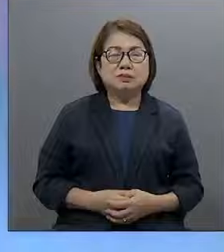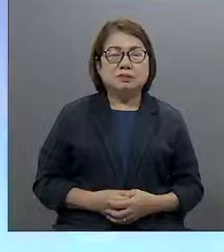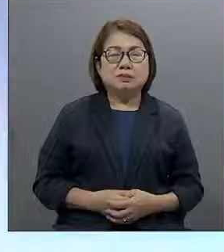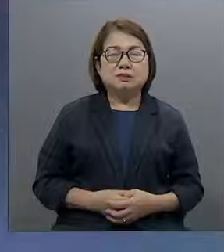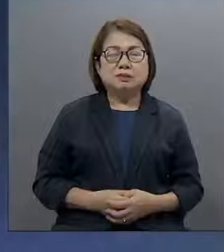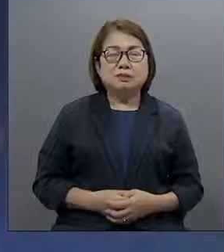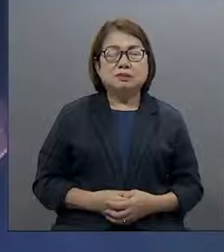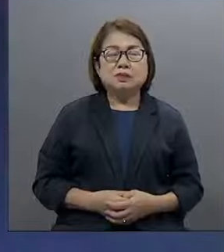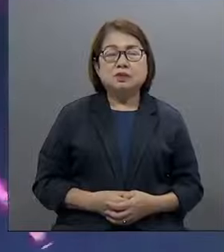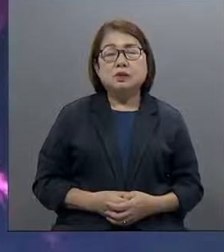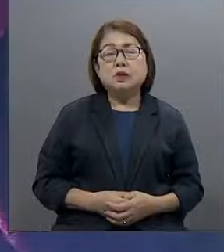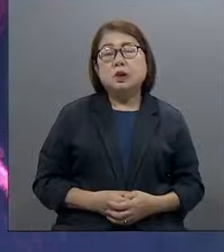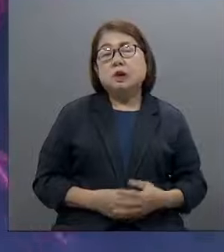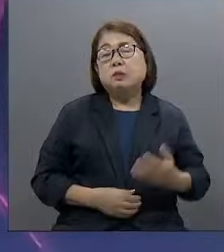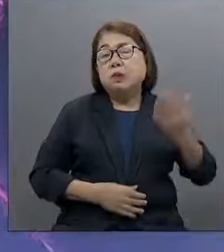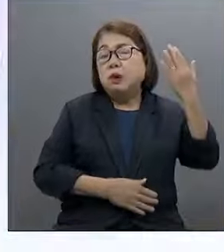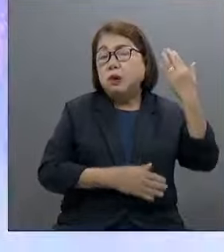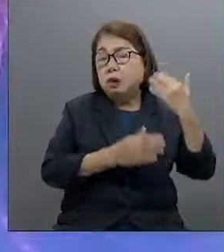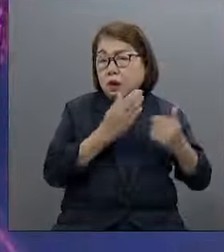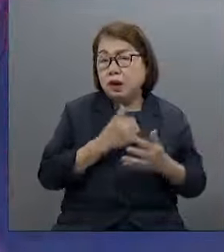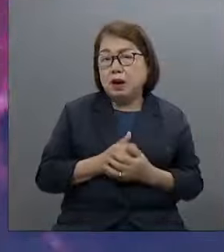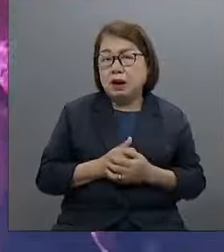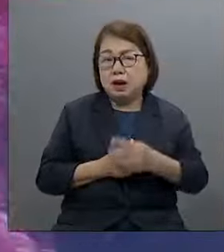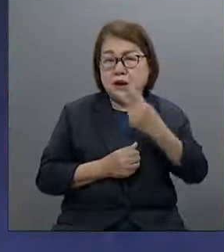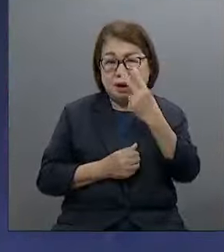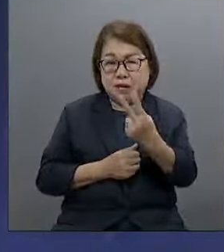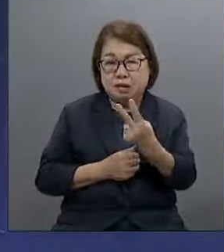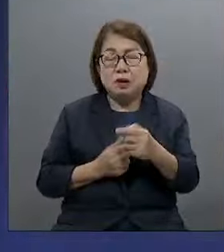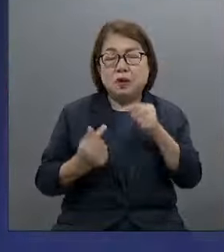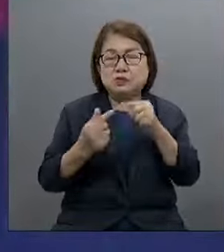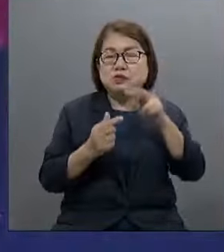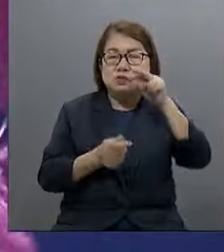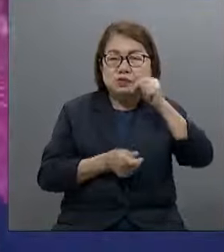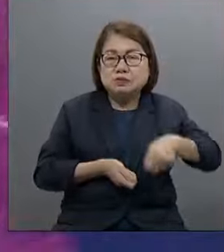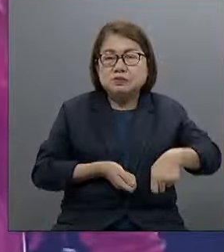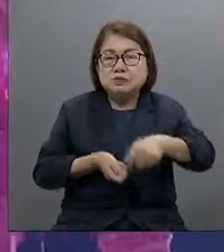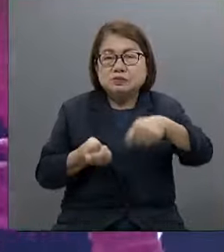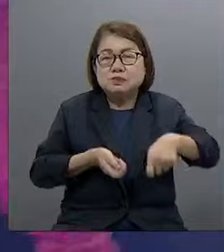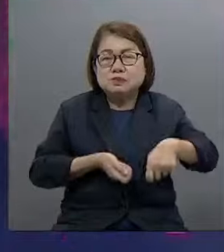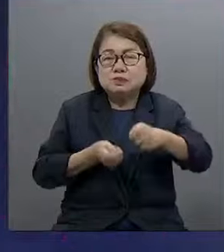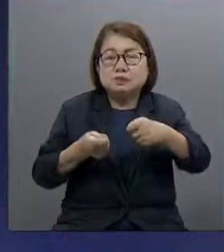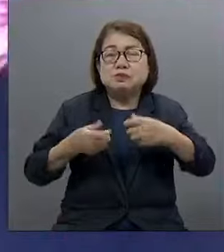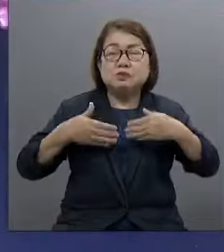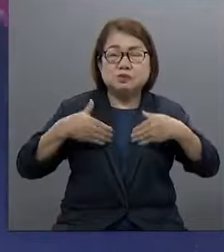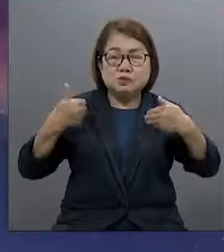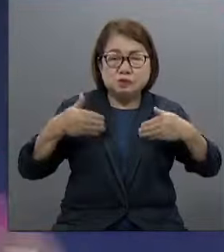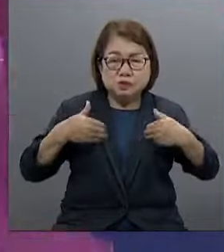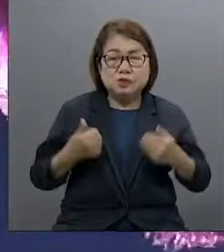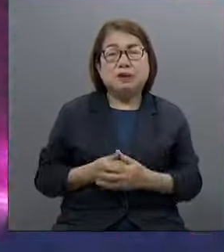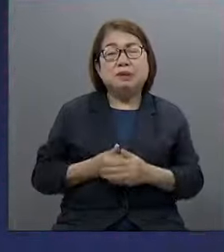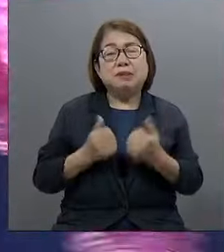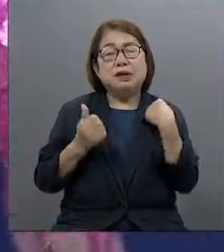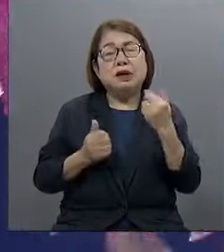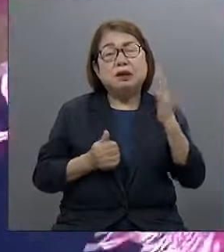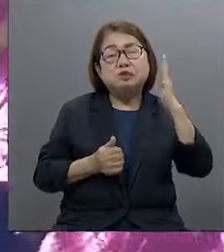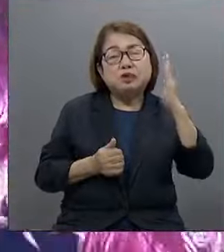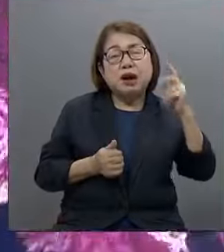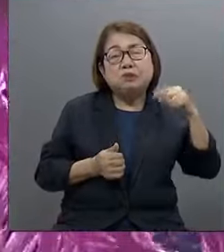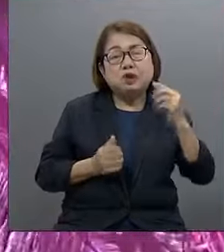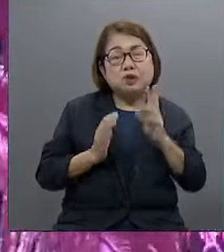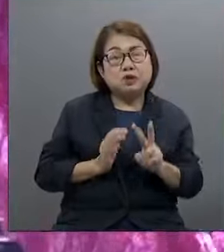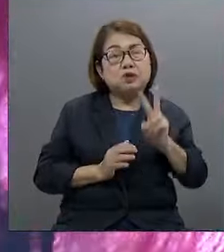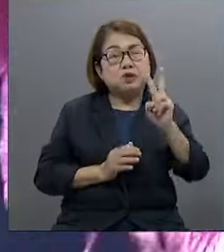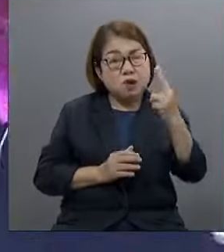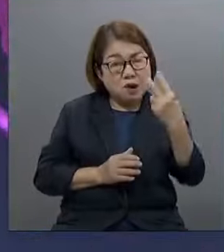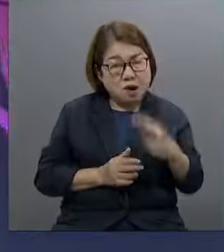ย้อนดูบรรยากาศความสุขเสิร์ฟความสนุกช่วงสงกรานต์กันอีกครั้งไม่เพียงสัญญาพรนารายณ์กุหลาบร้อยรัศมียังมี